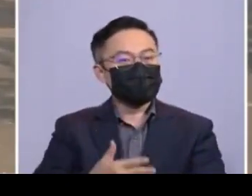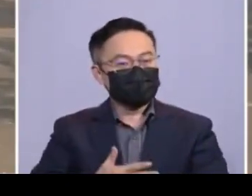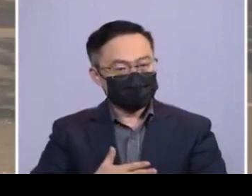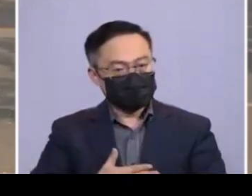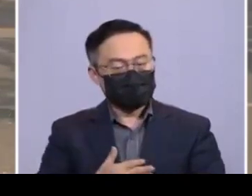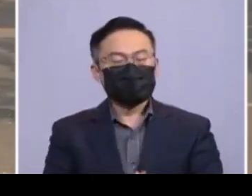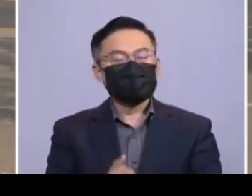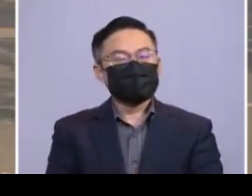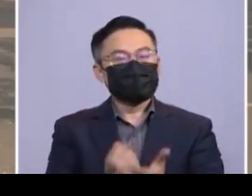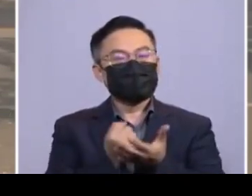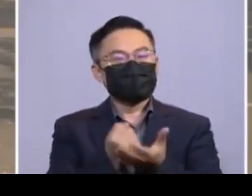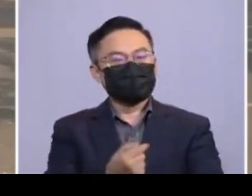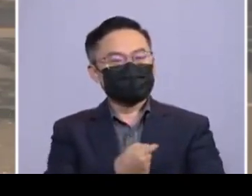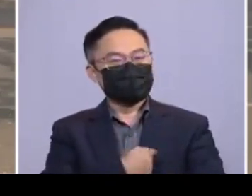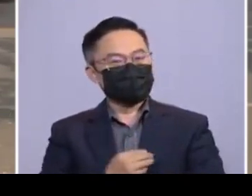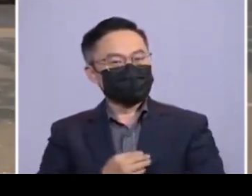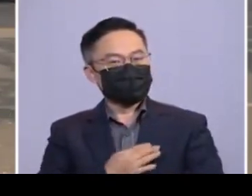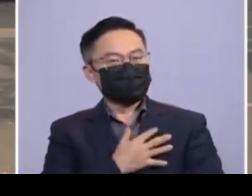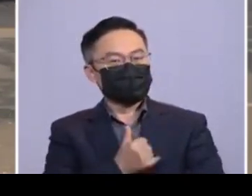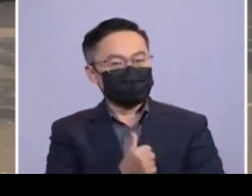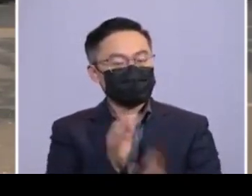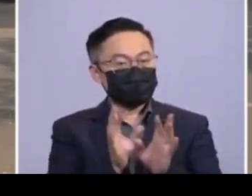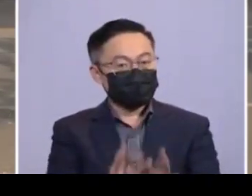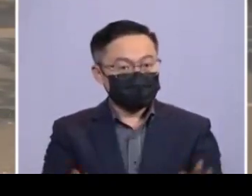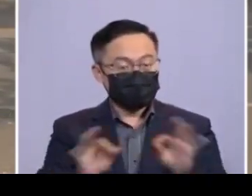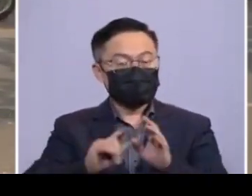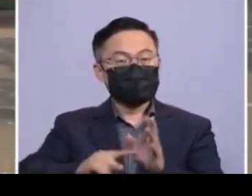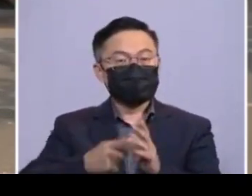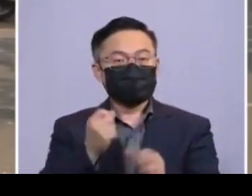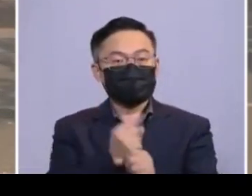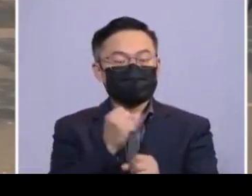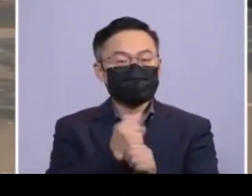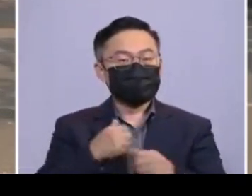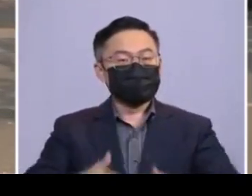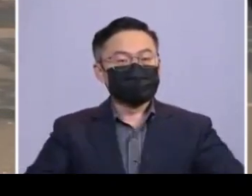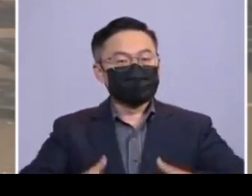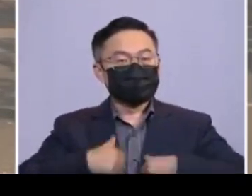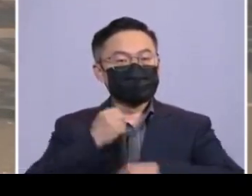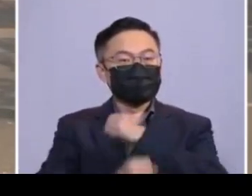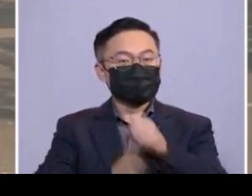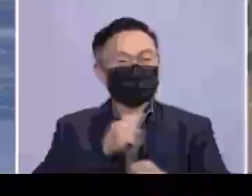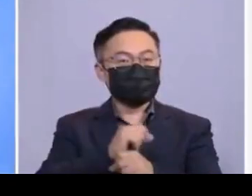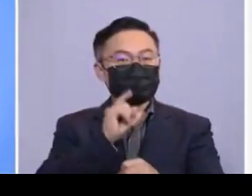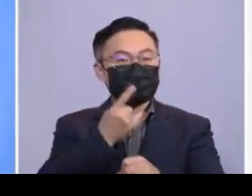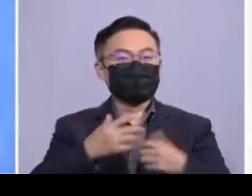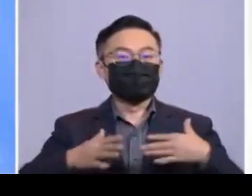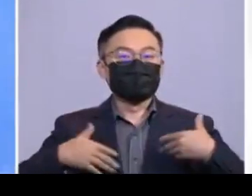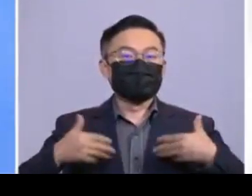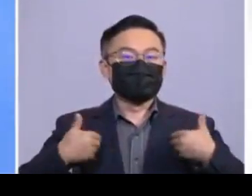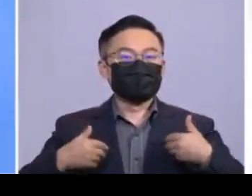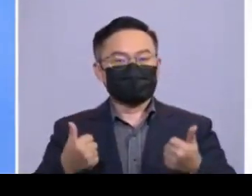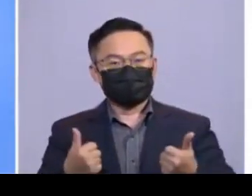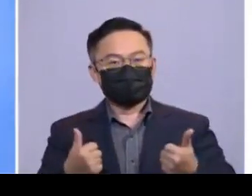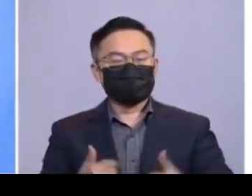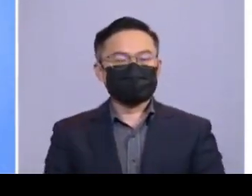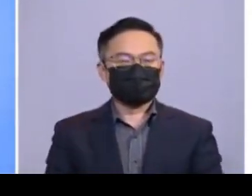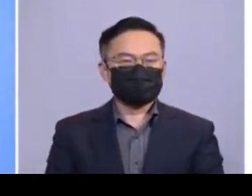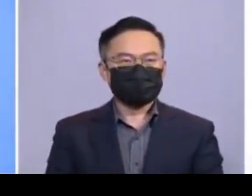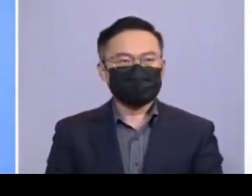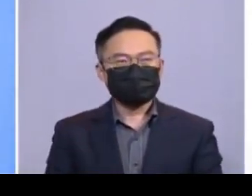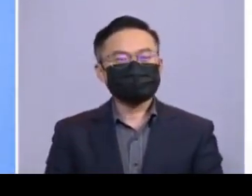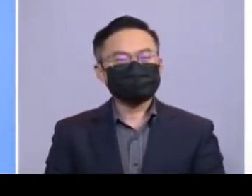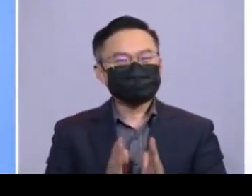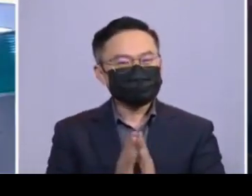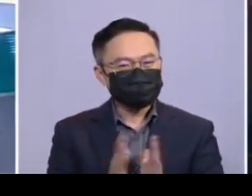รวมทั้งสร้างขวัญกำลังใจโดยเฉพาะให้เราเริ่มต้นปีใหม่เมืองหรือว่าสงกรานต์ได้อย่างมีความสุขมากขึ้นครับขอบคุณคุณ